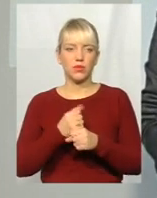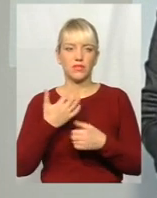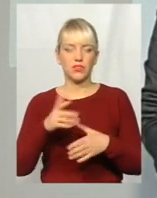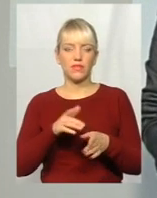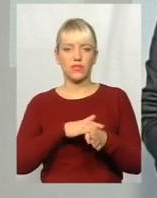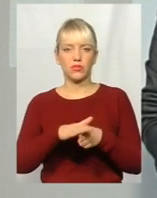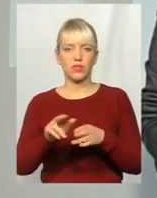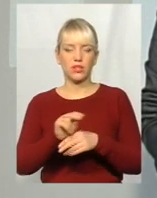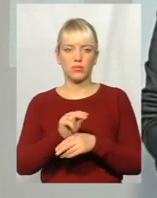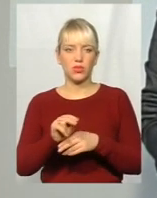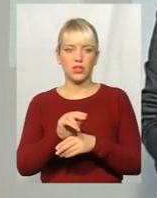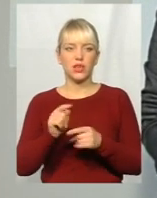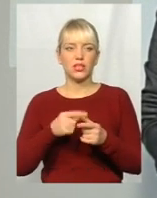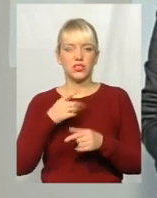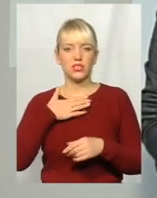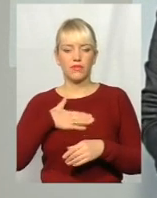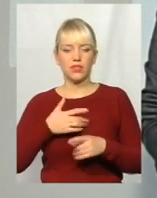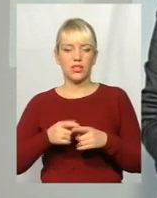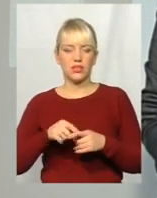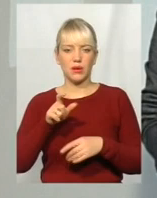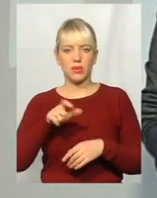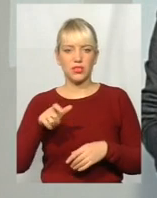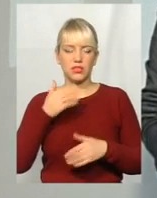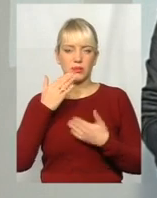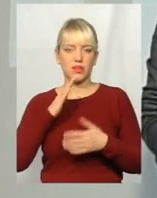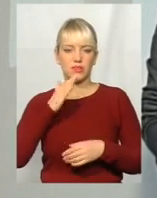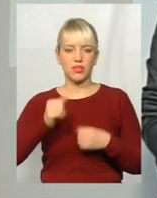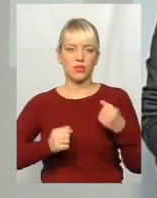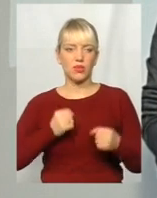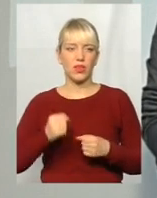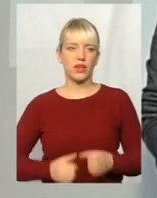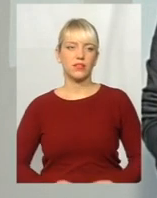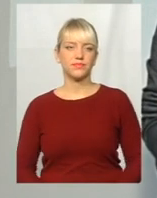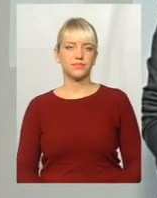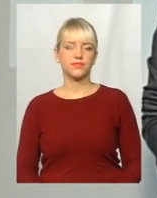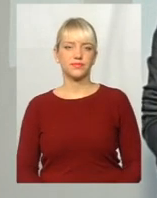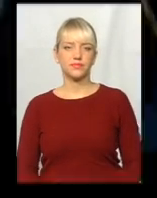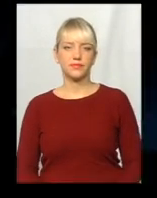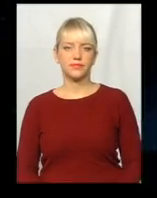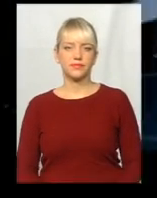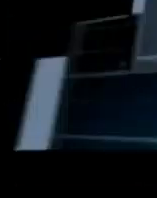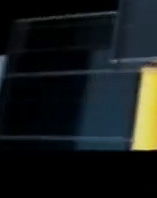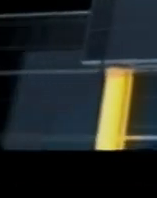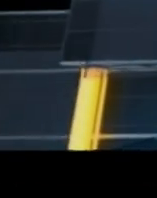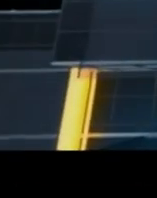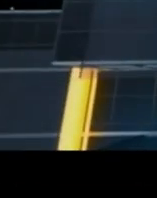зробили ремонт. Чи задовільнило це мешканців, запитала наша колега Наталія Сідова. Давайте подивимося.